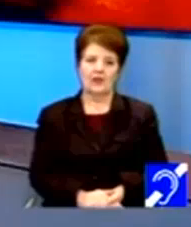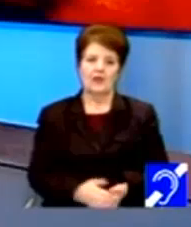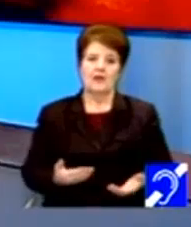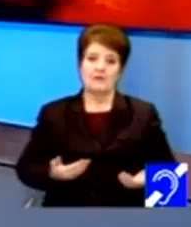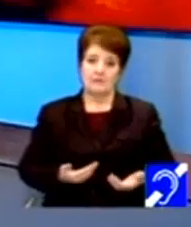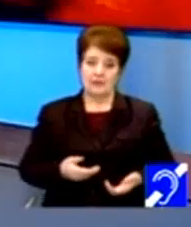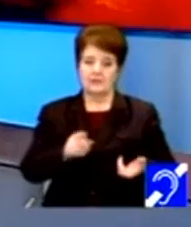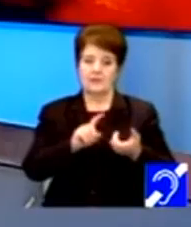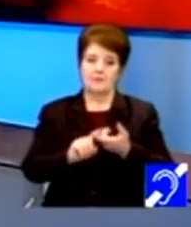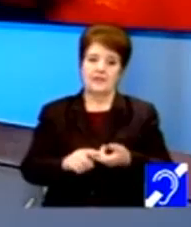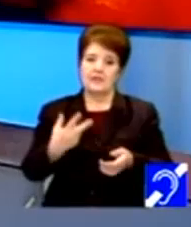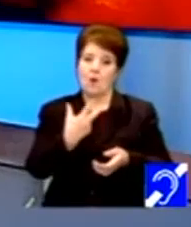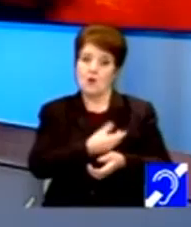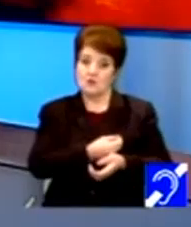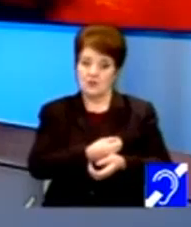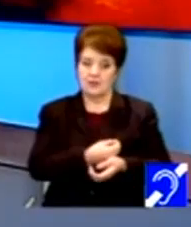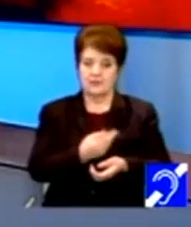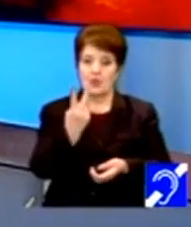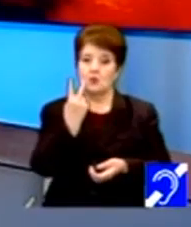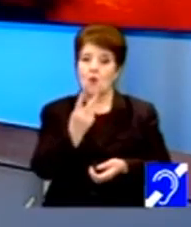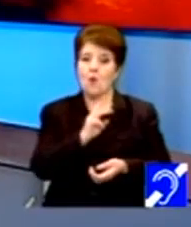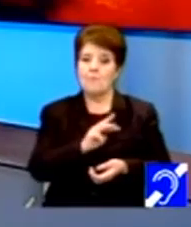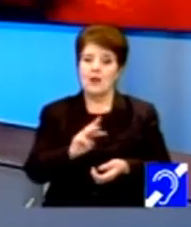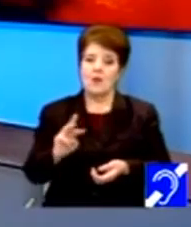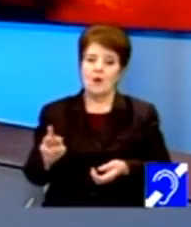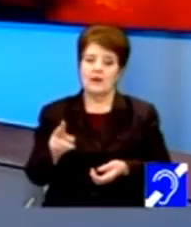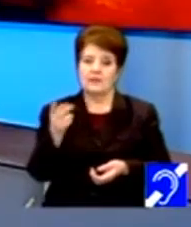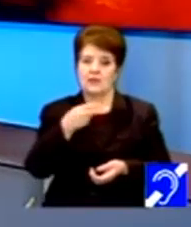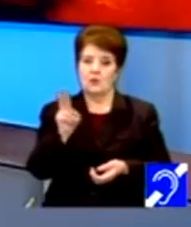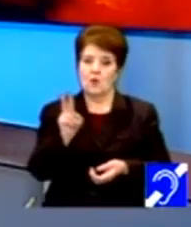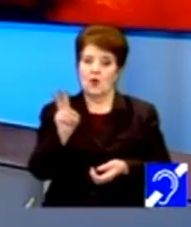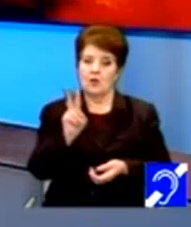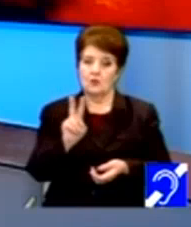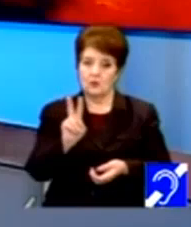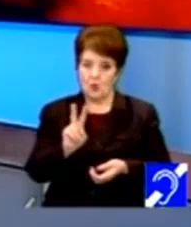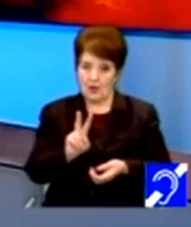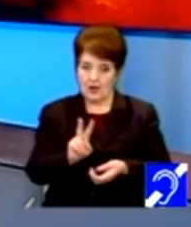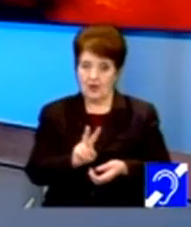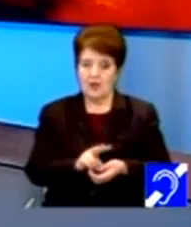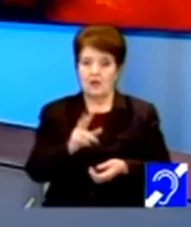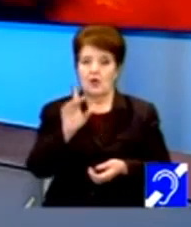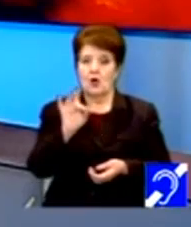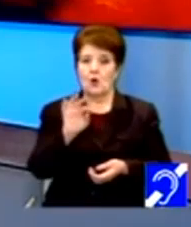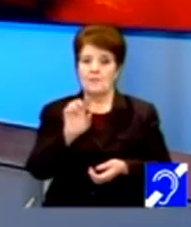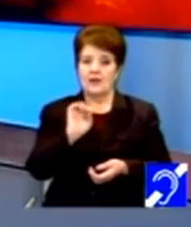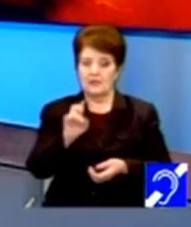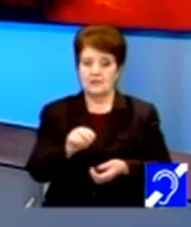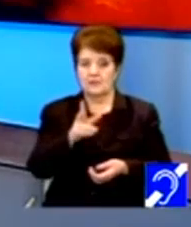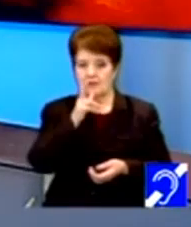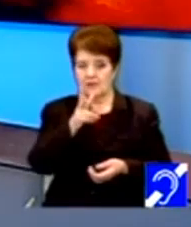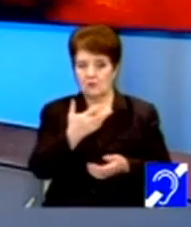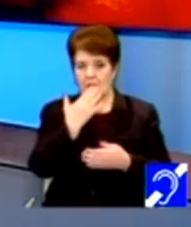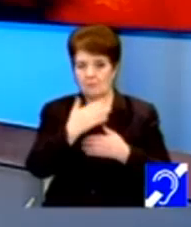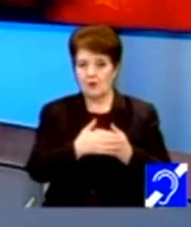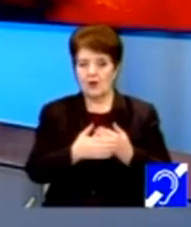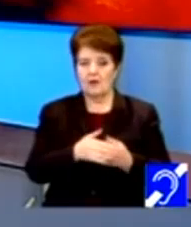Viața lui depinde de o injecție care costă peste 2 milioane de dolari. Robert, un bebeluș de aproape 3 luni care suferă de amiotrofie